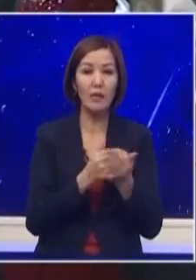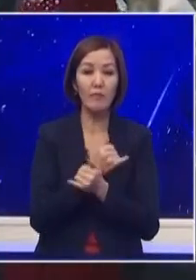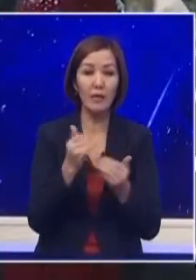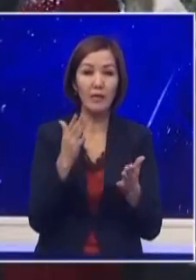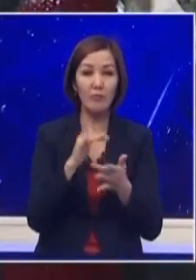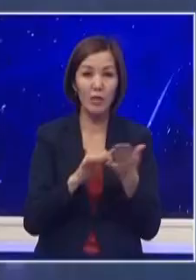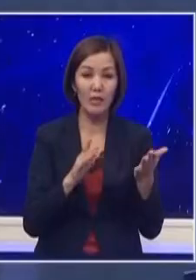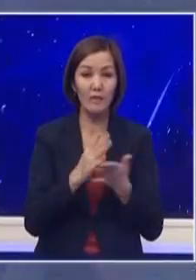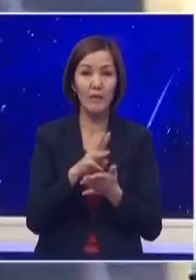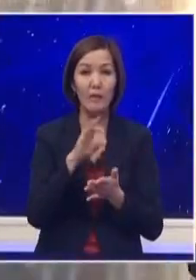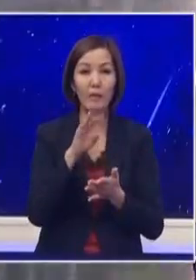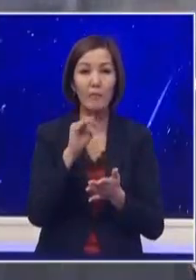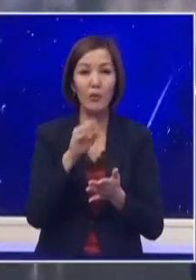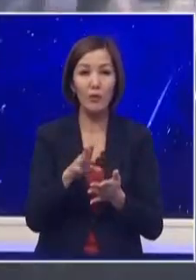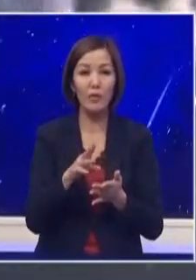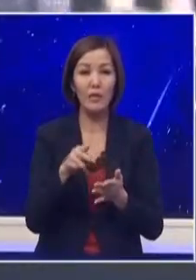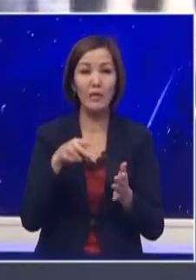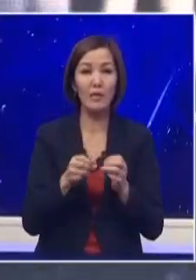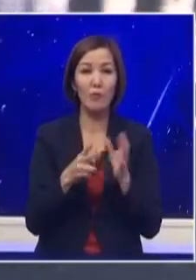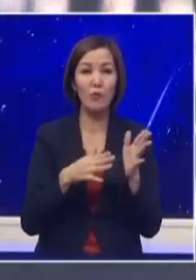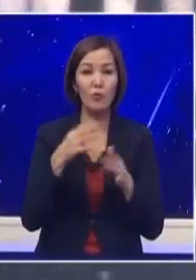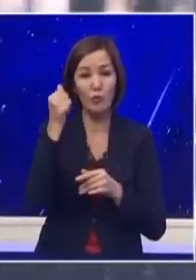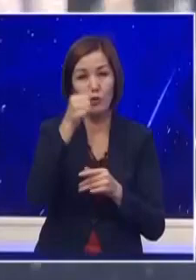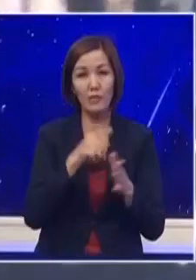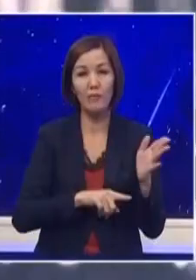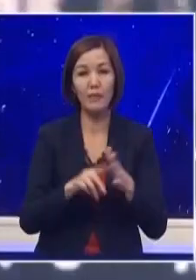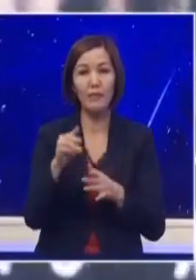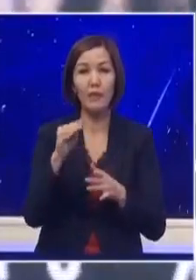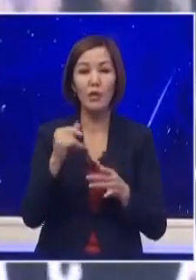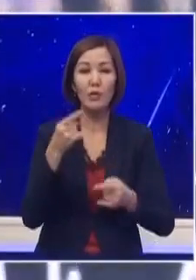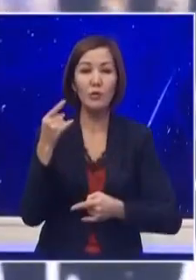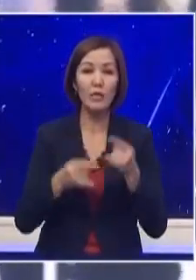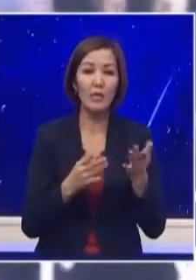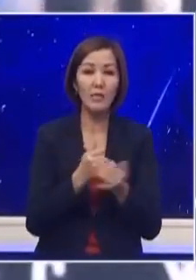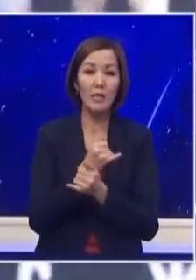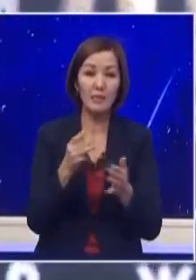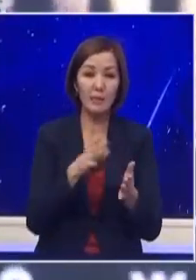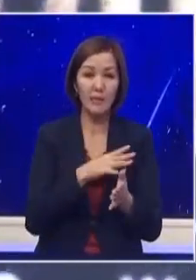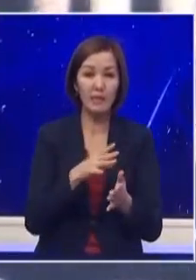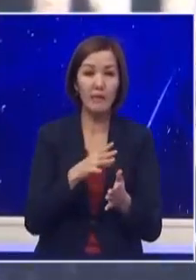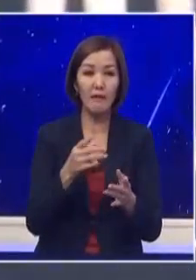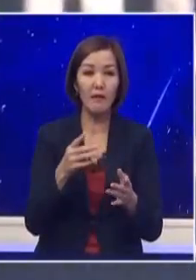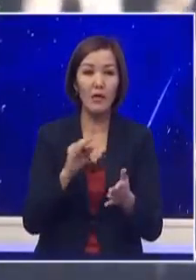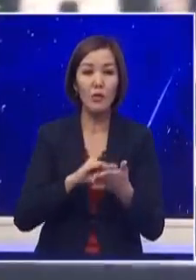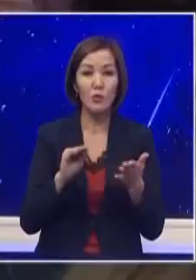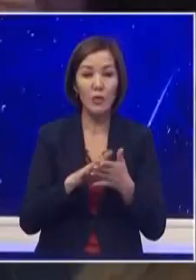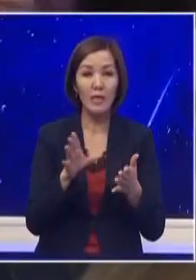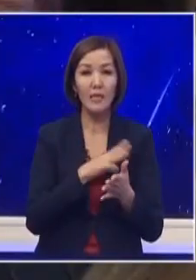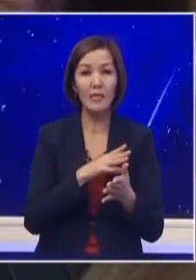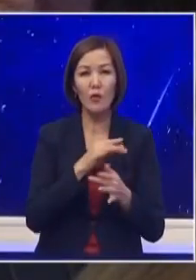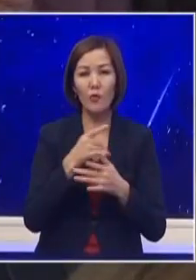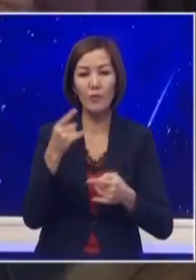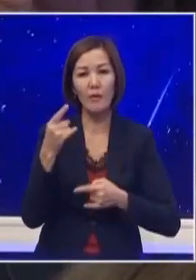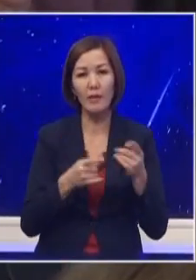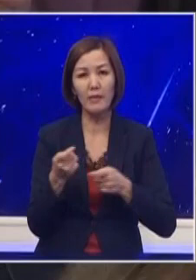жатыр. Бірі Меруерт Қыдырбайқызы. Ол 2019 жылдан бастап Жетісу телеарнасында қызмет етіп келеді. Ақпарат майданында жүріп көптеген